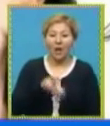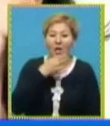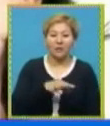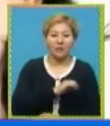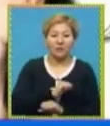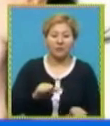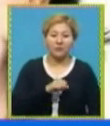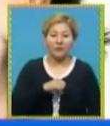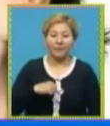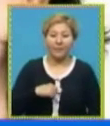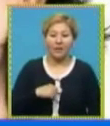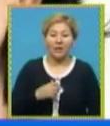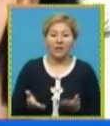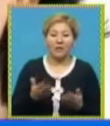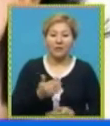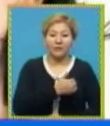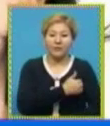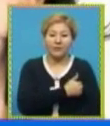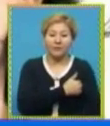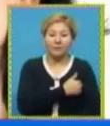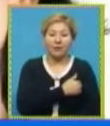дене қызуы көтерілген кезде міндетті түрде